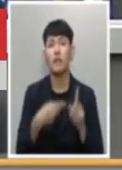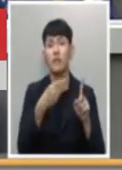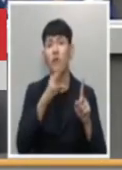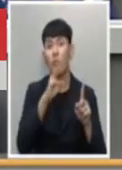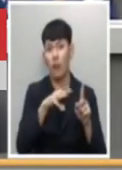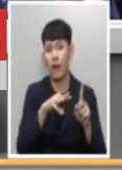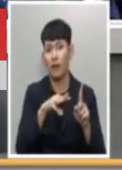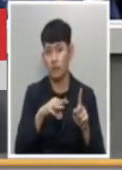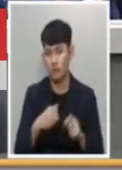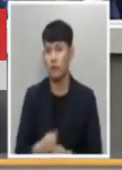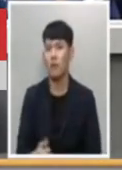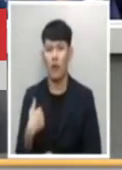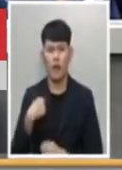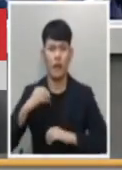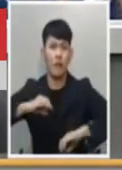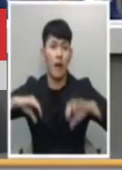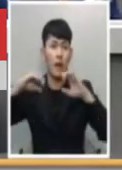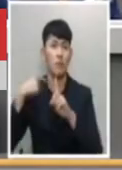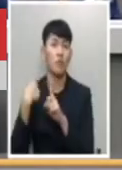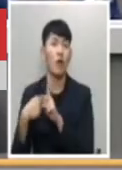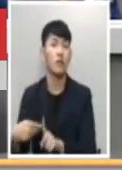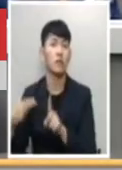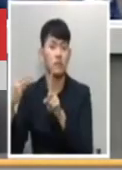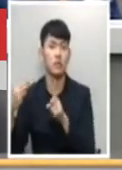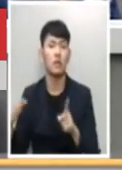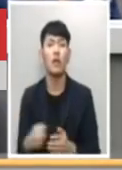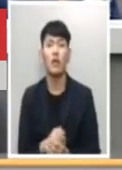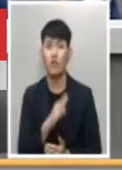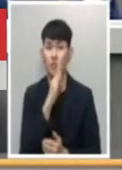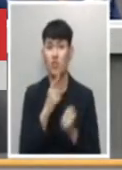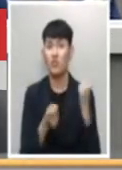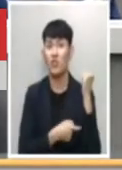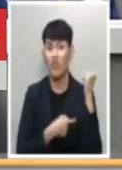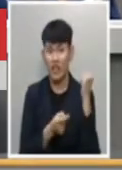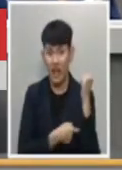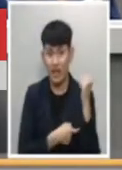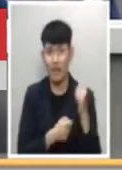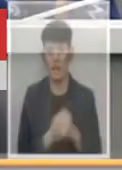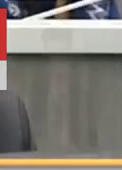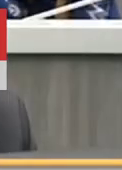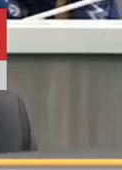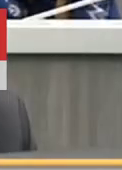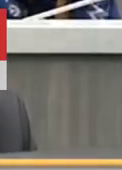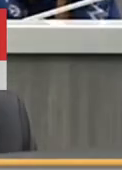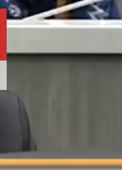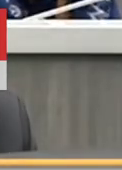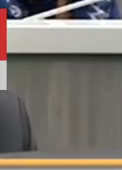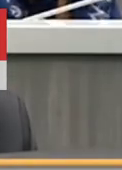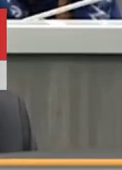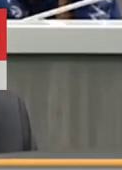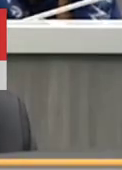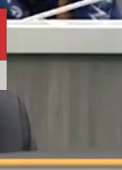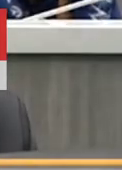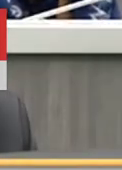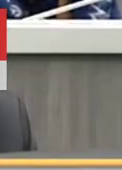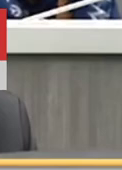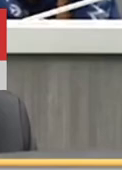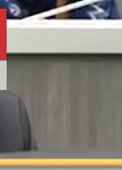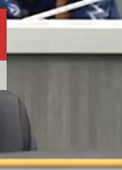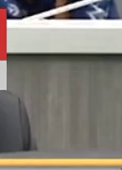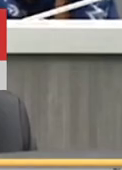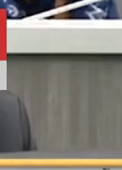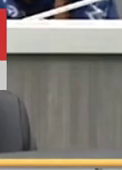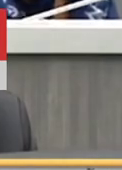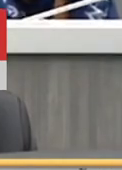ถ้าเราตัดต้นยางปีละ4ล้านไร่ใน7ปี2ล้าน 800,000 ไร่นะครับปริมาณยางจะลดลงครึ่งหนึ่ง